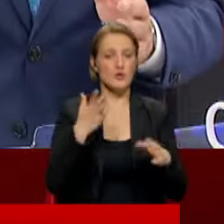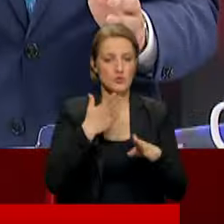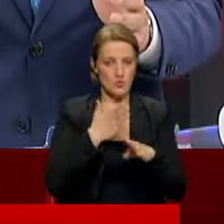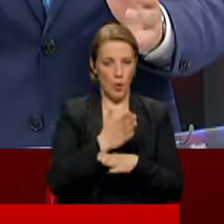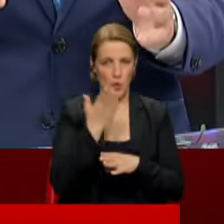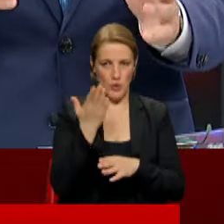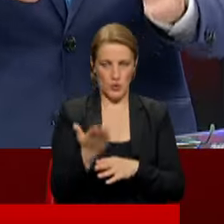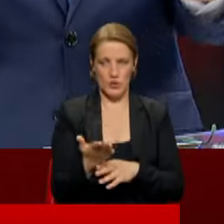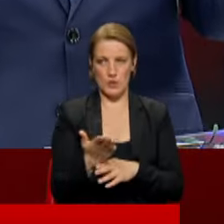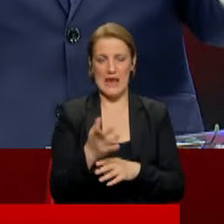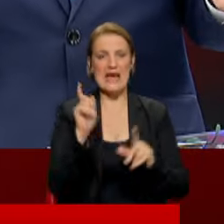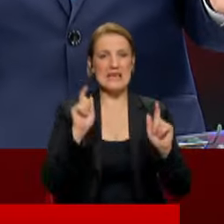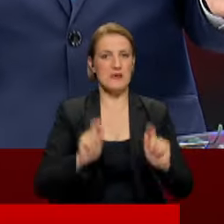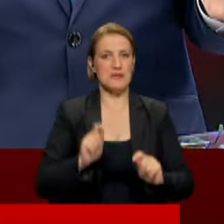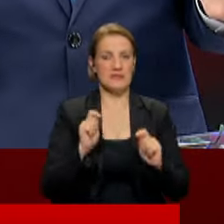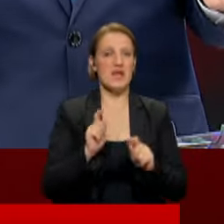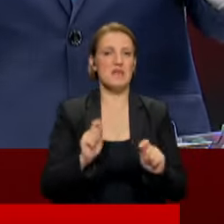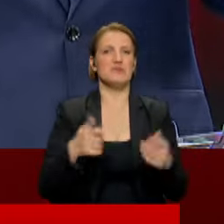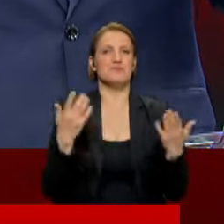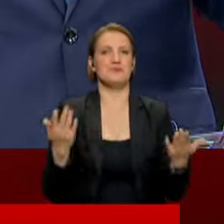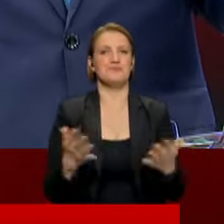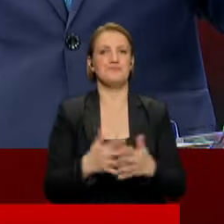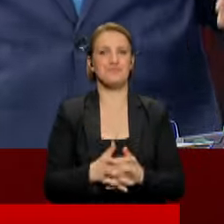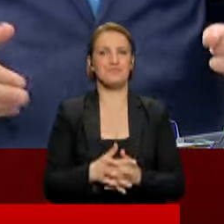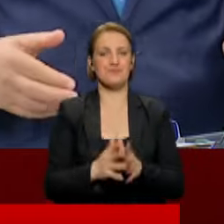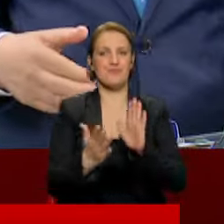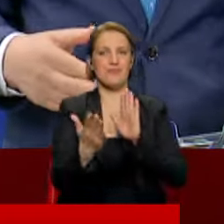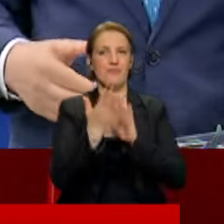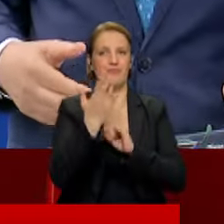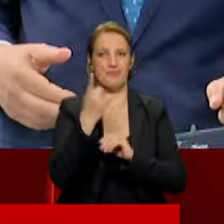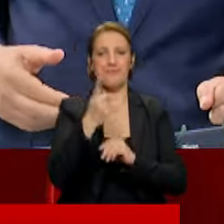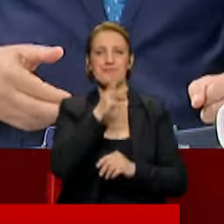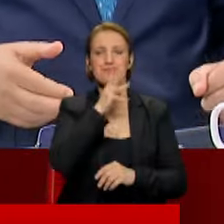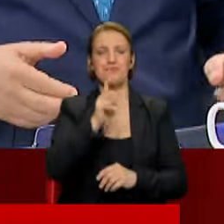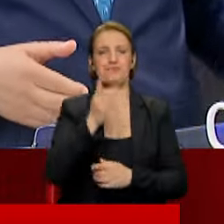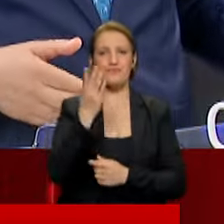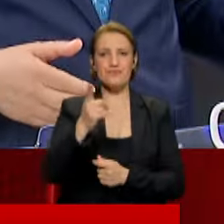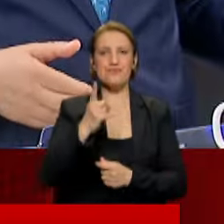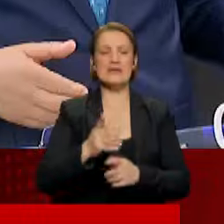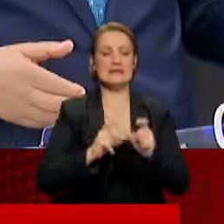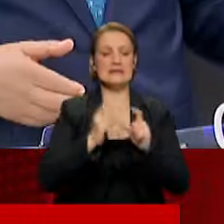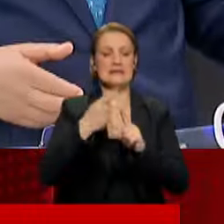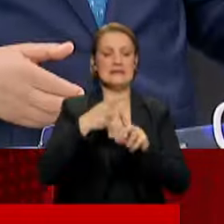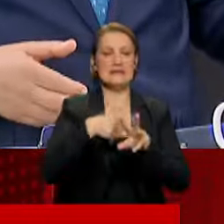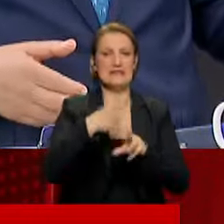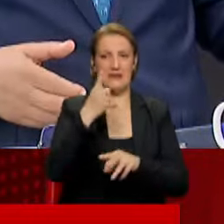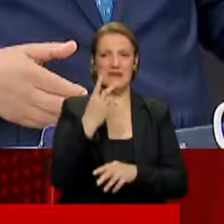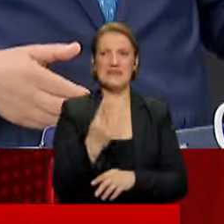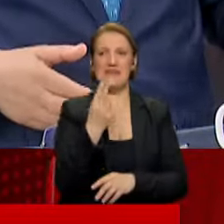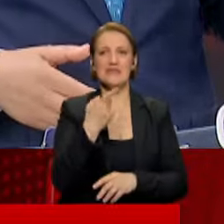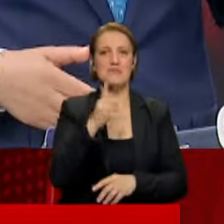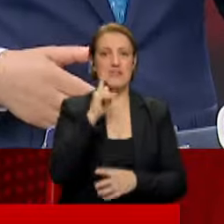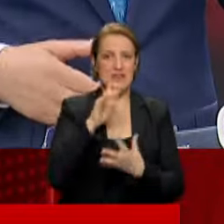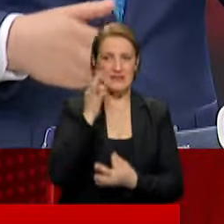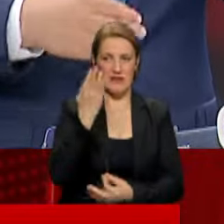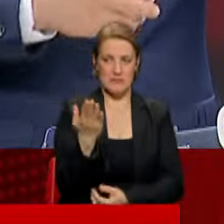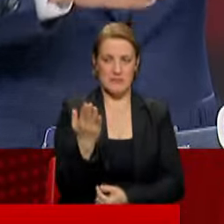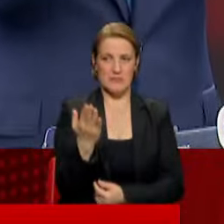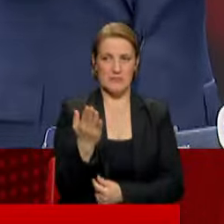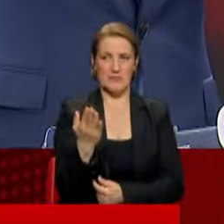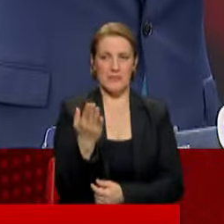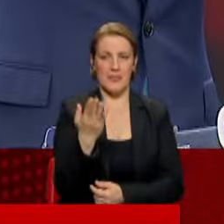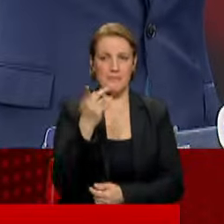dürüst yapılırsa yapılmamış Hocam zaten karşımıza bir Esenyurt çıkıyor bir site çıkıyor bir sitede 7.000 insan diyorsunuz böyle bir